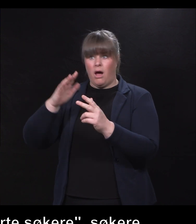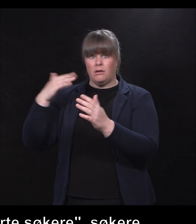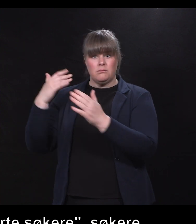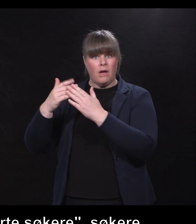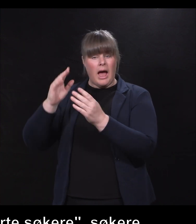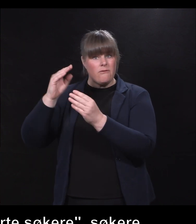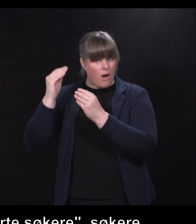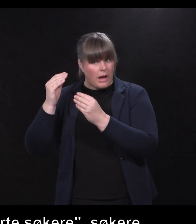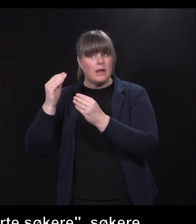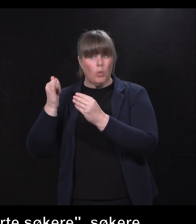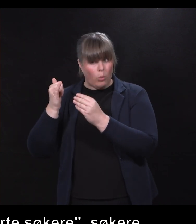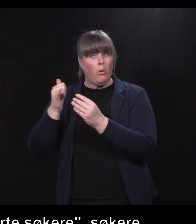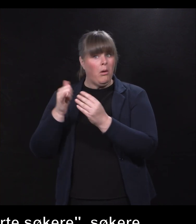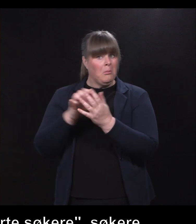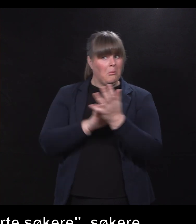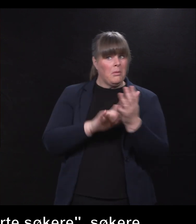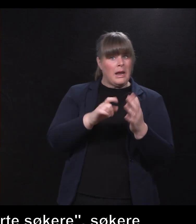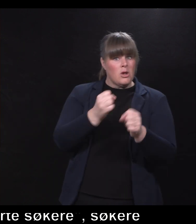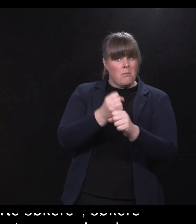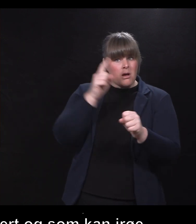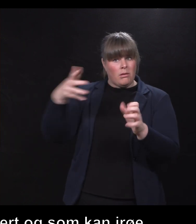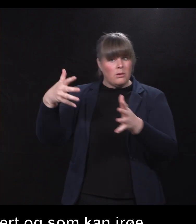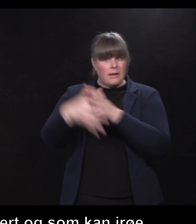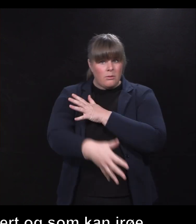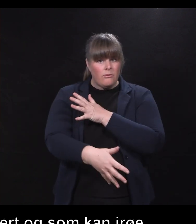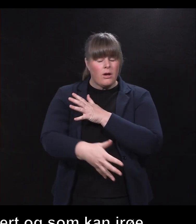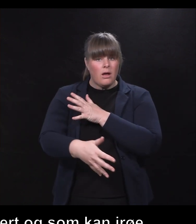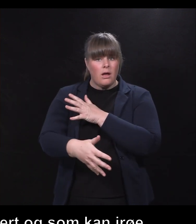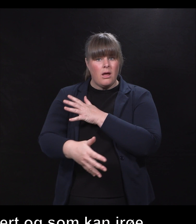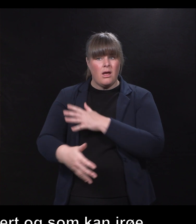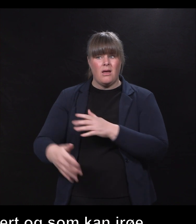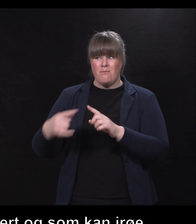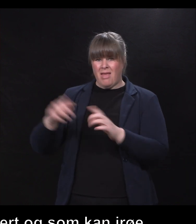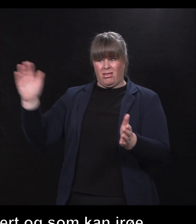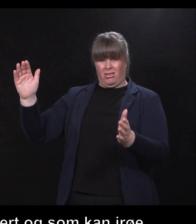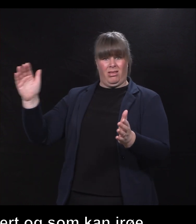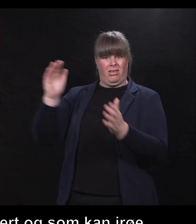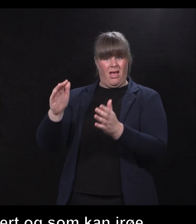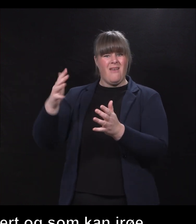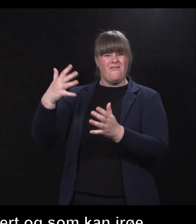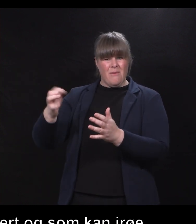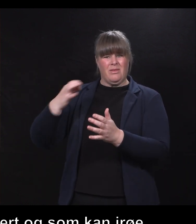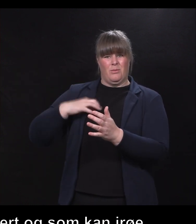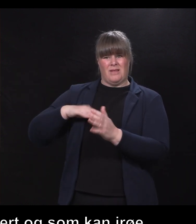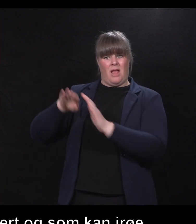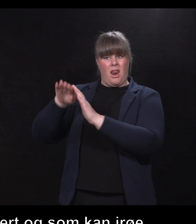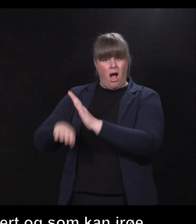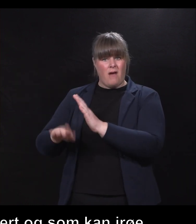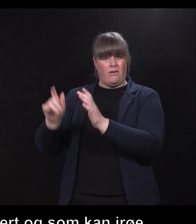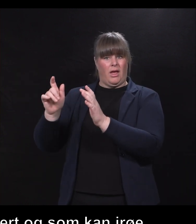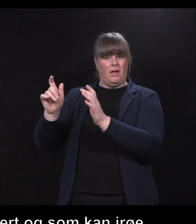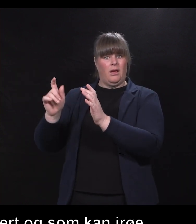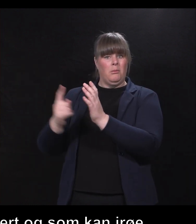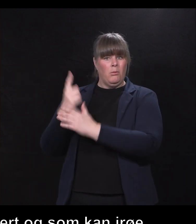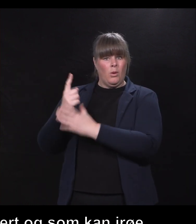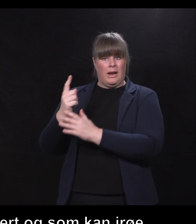tilsvarer at jobben kan bli utført. 50 prosent lavere sjanse. Og hvorfor er det